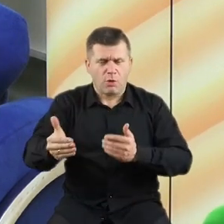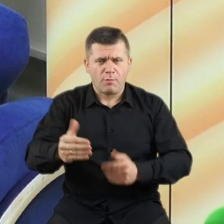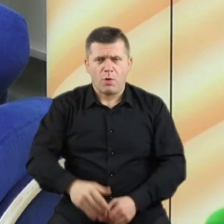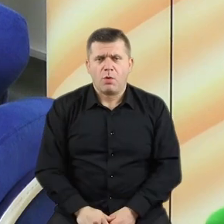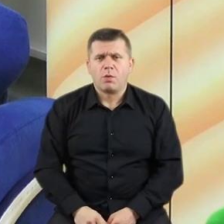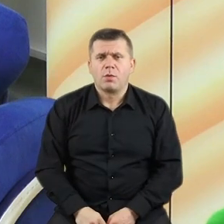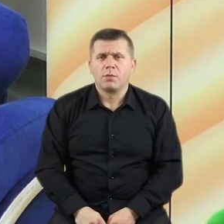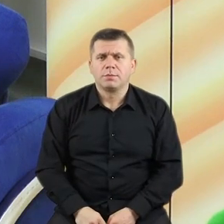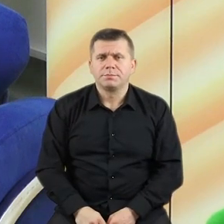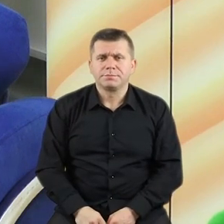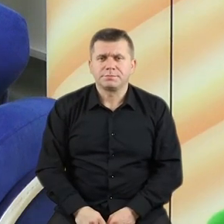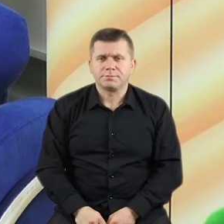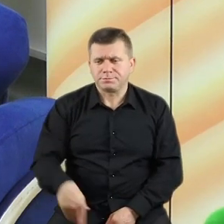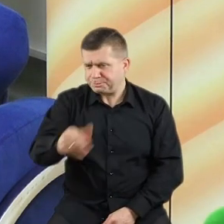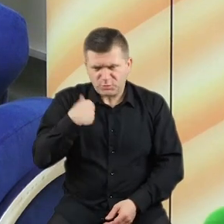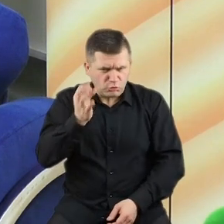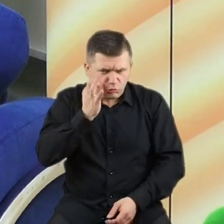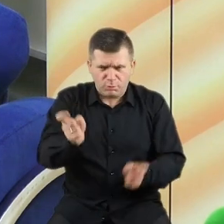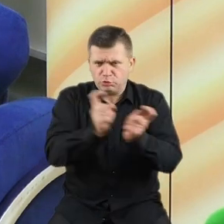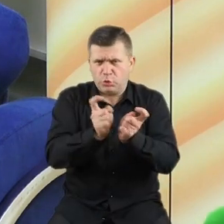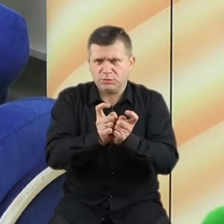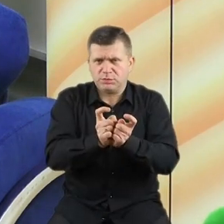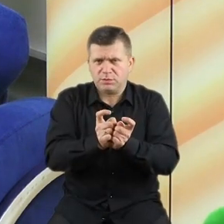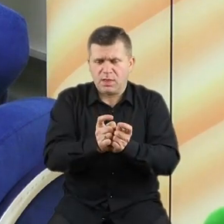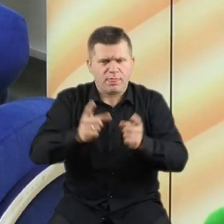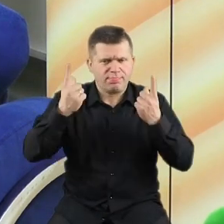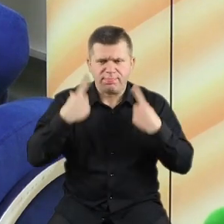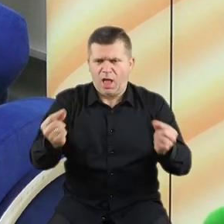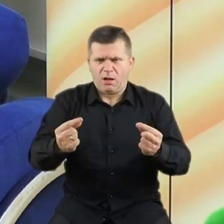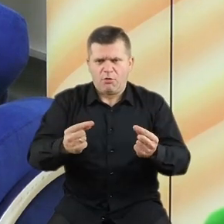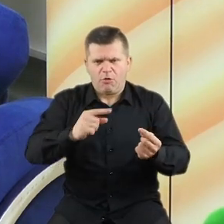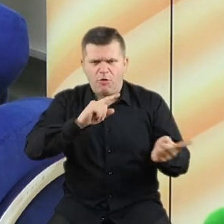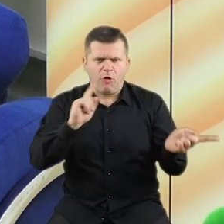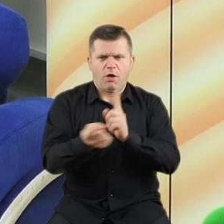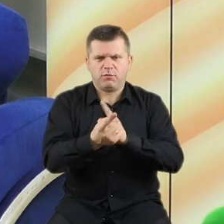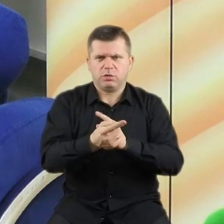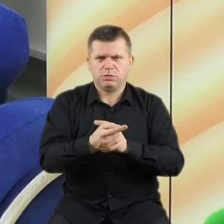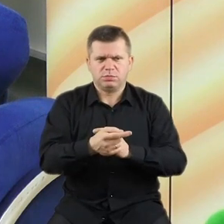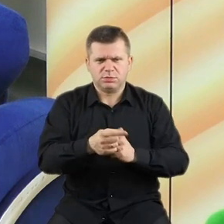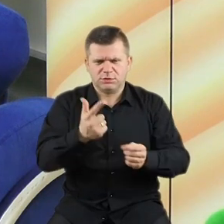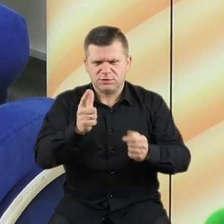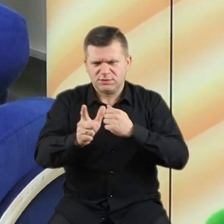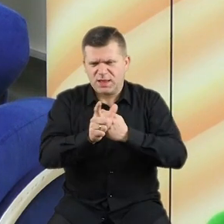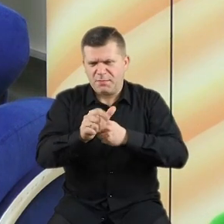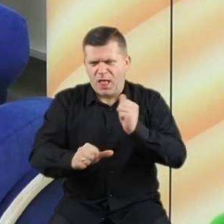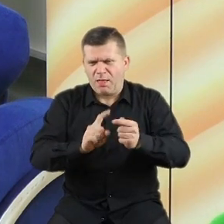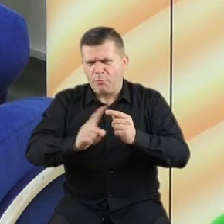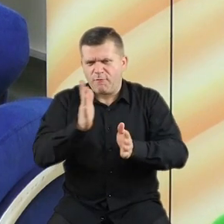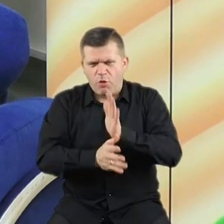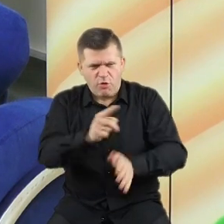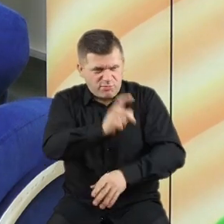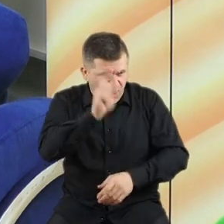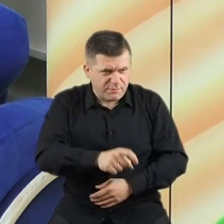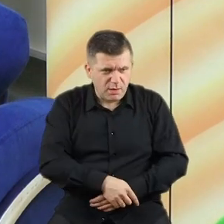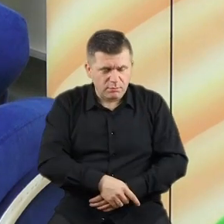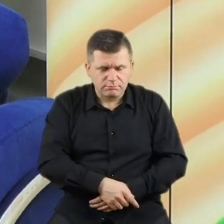dookoła, to byli dobrzy sąsiedzi. I tu nagle się odwrócili, 70 lat po wojnie, że ona jest nagle Niemka. No i